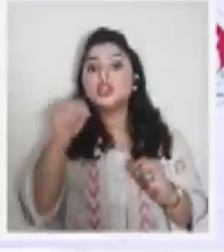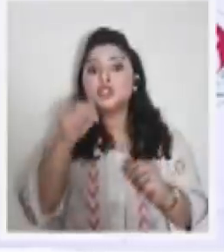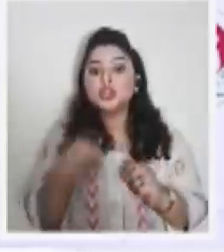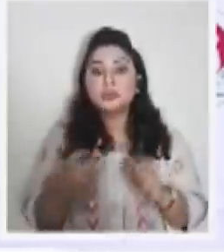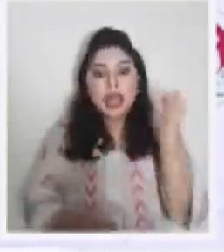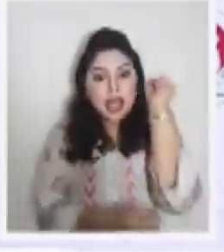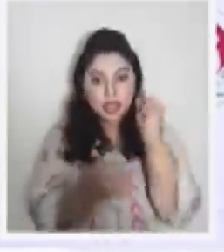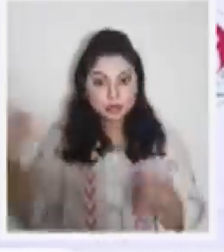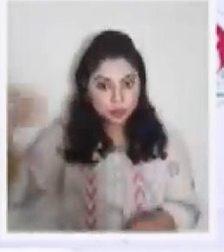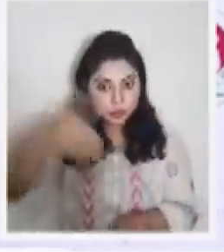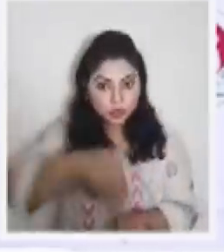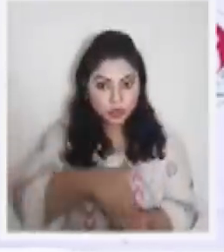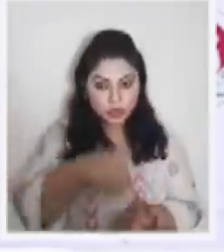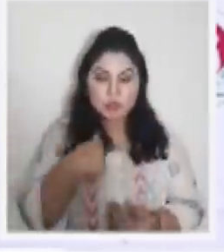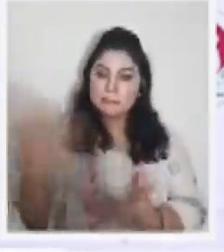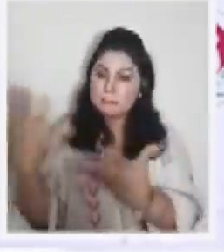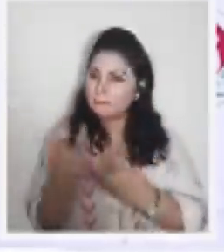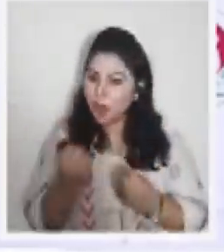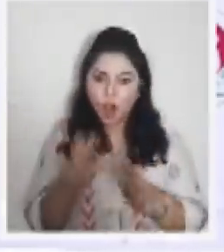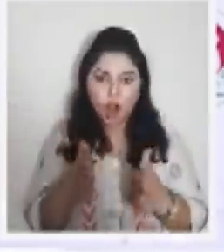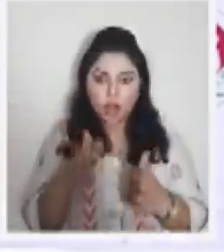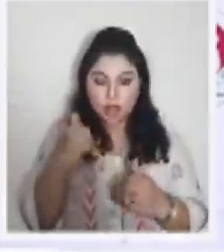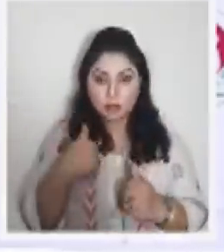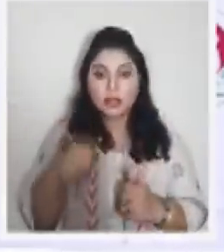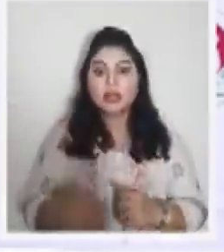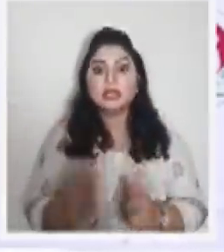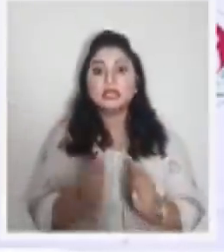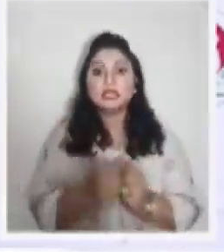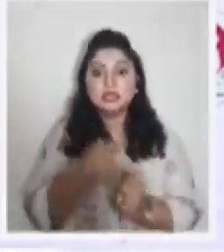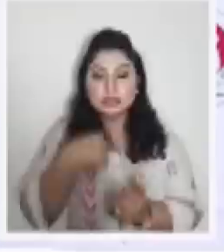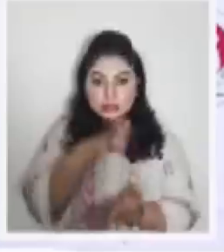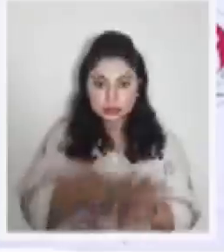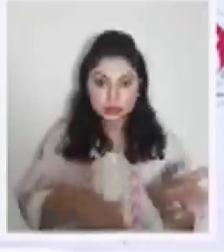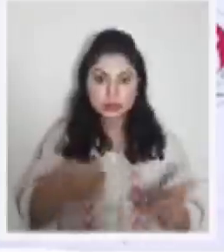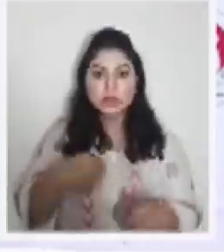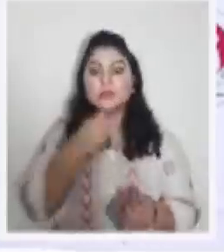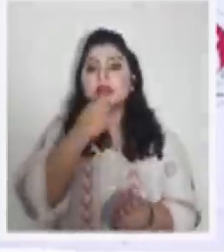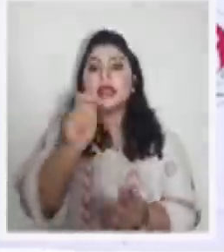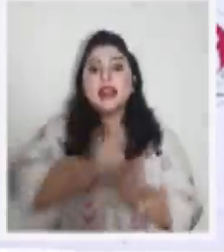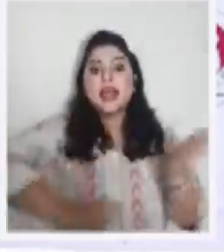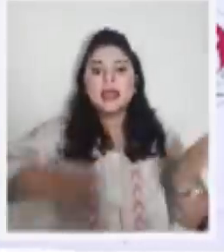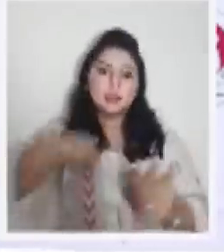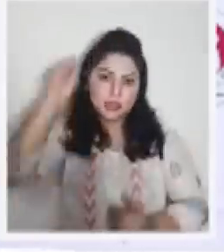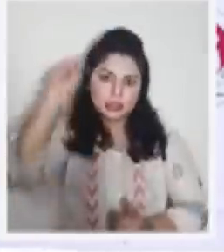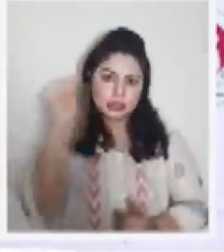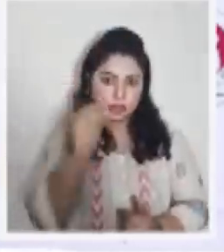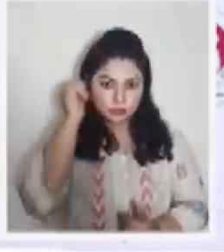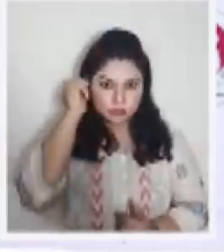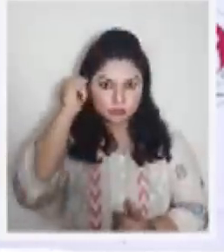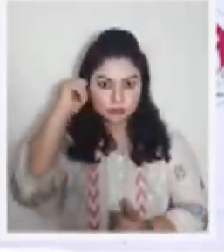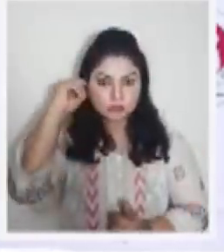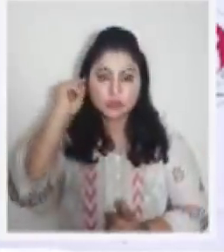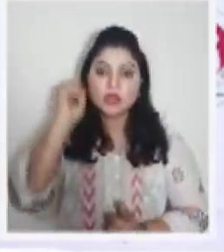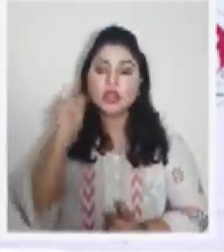সারা দেশের গত 24 ঘন্টায় রোগী ভর্তির তথ্য আমাদের হাতে এখনও এসে পৌঁছায়নি, তবে আমরা এটি প্রেস রিলিজের